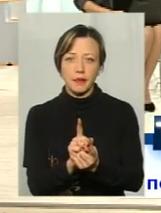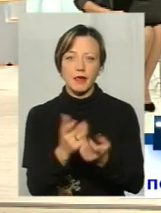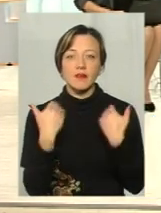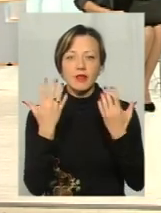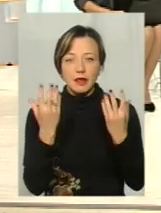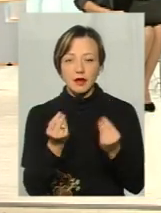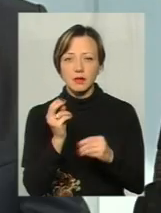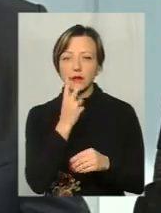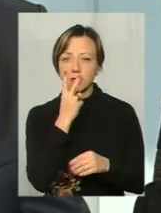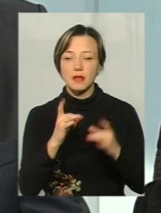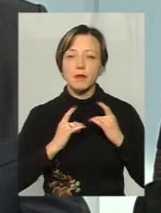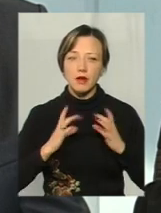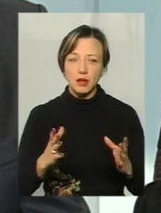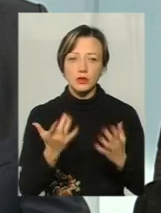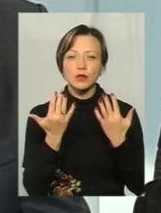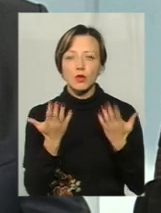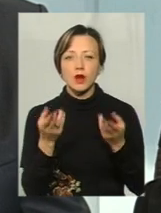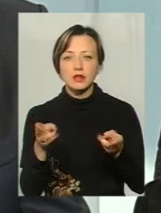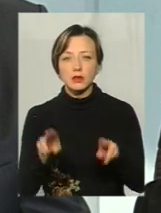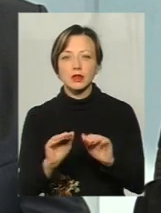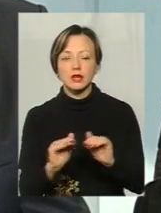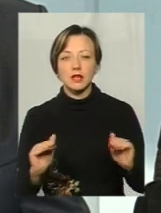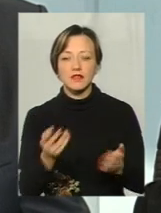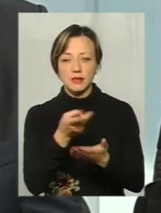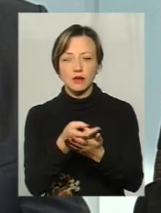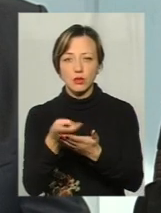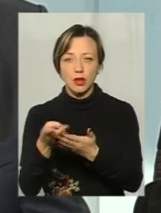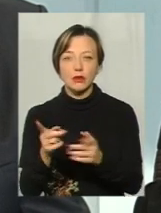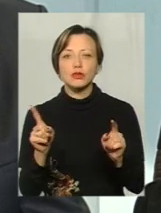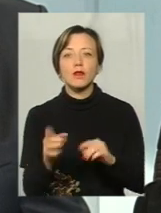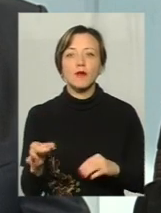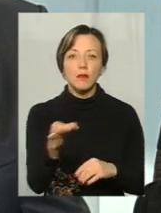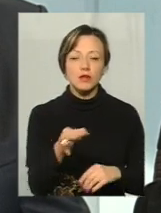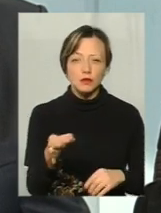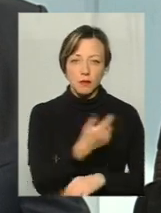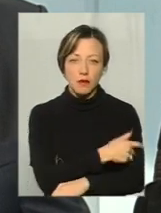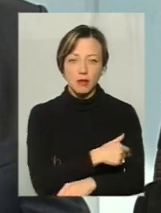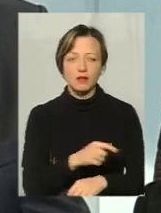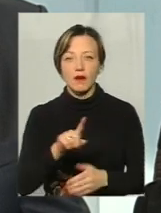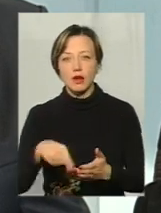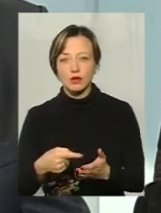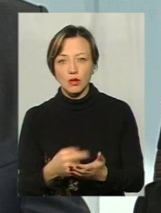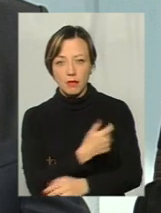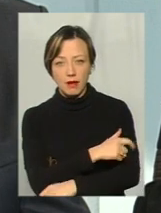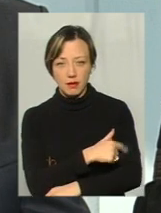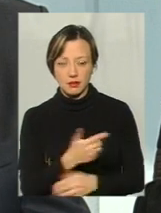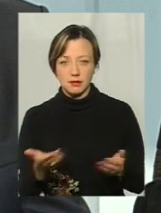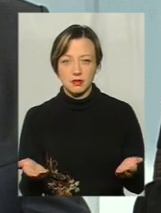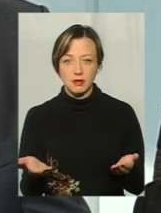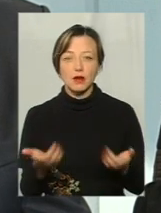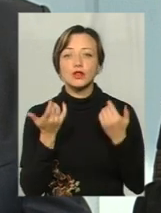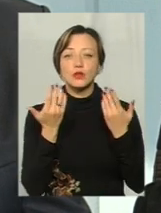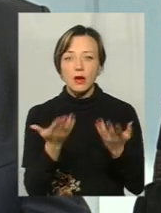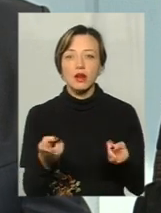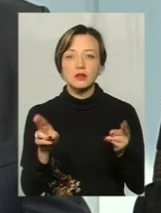выходные посмотрите, на праздники. Сколько остается детей в стационаре? Что в областной больнице, что в городской больнице? Вот